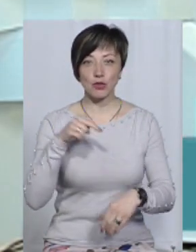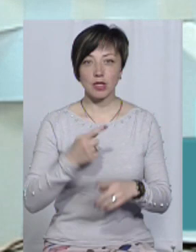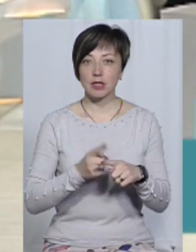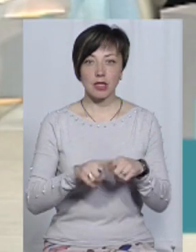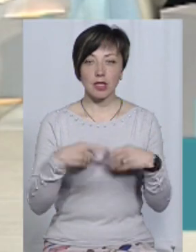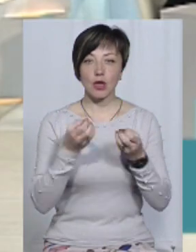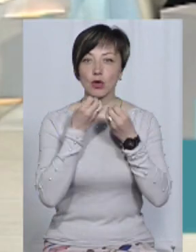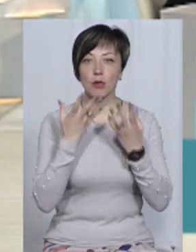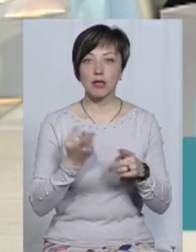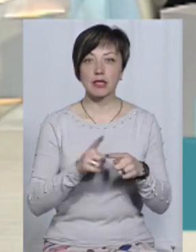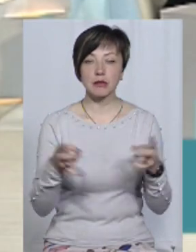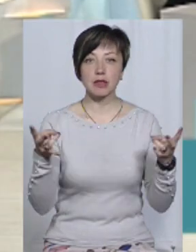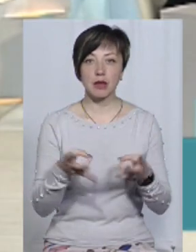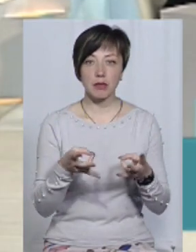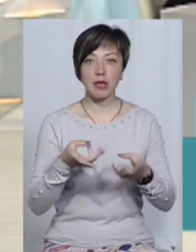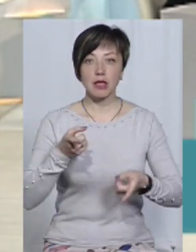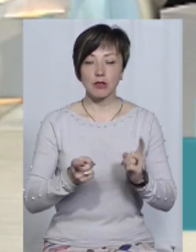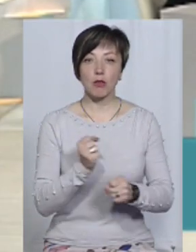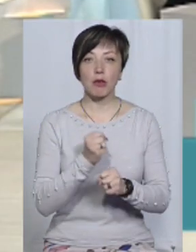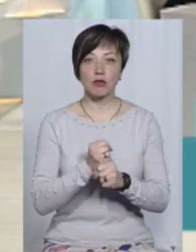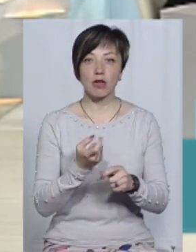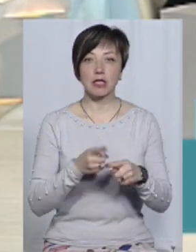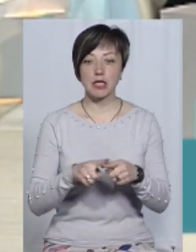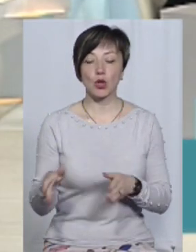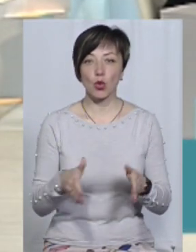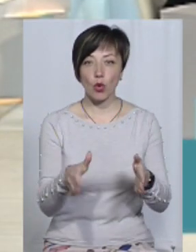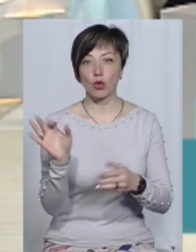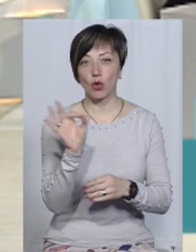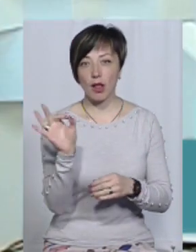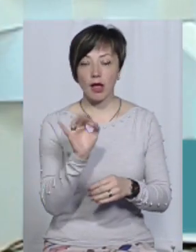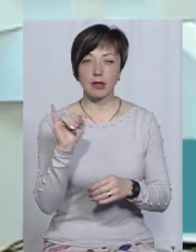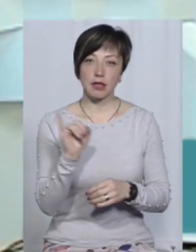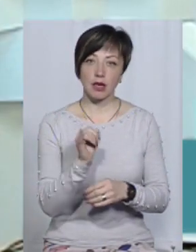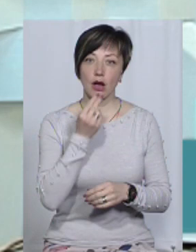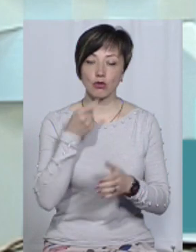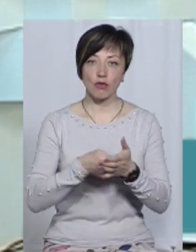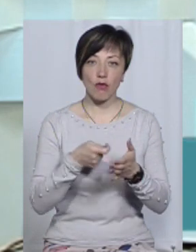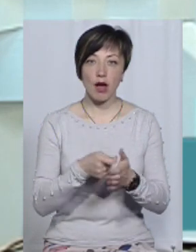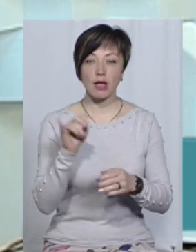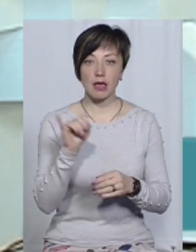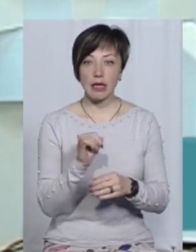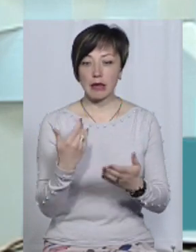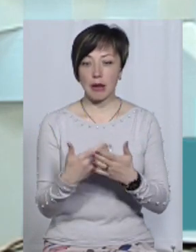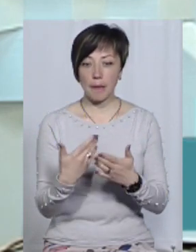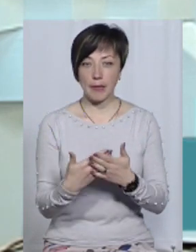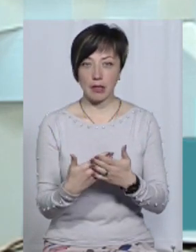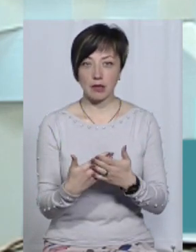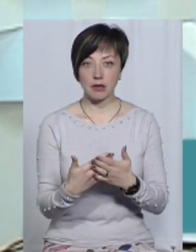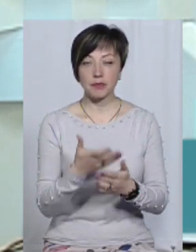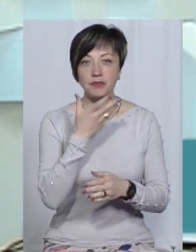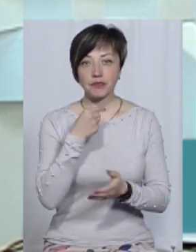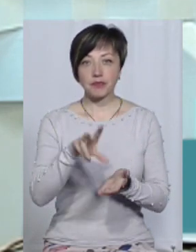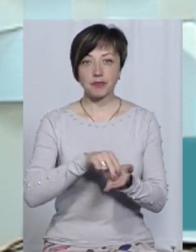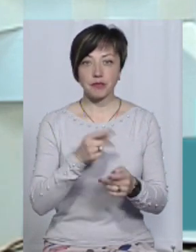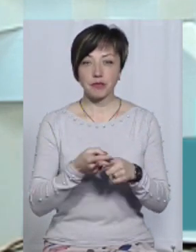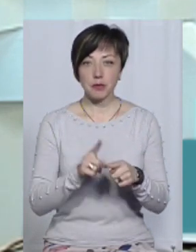ну, то не є добре. Тому над цим ще треба дійсно попрацювати. Це і дороги, і туалети, і харчування. І... От, наприклад, гарний